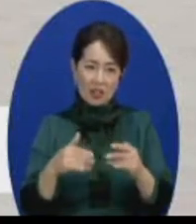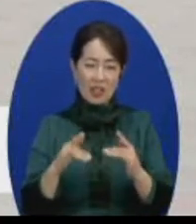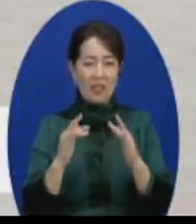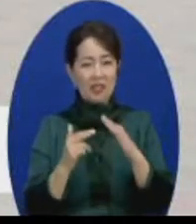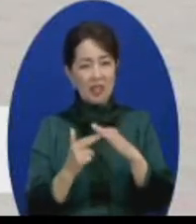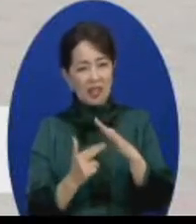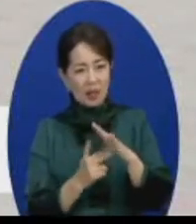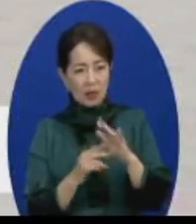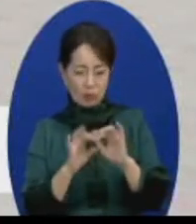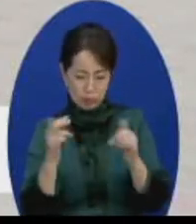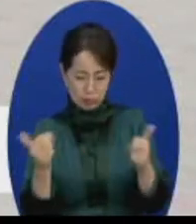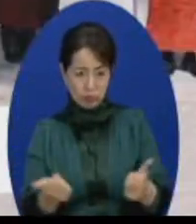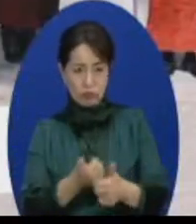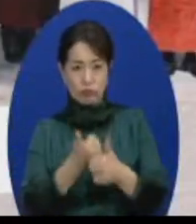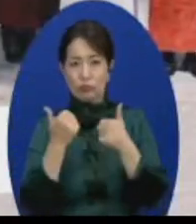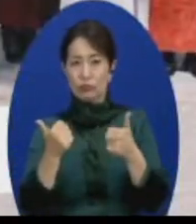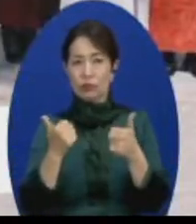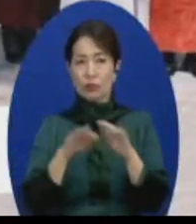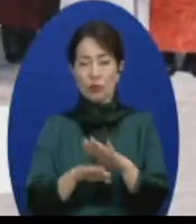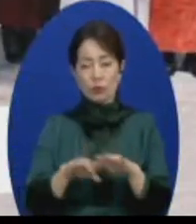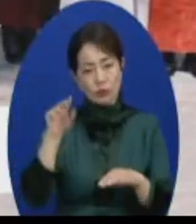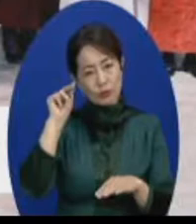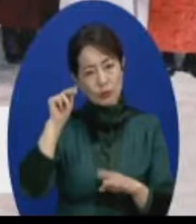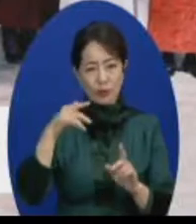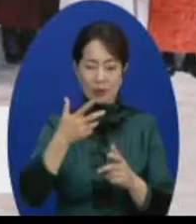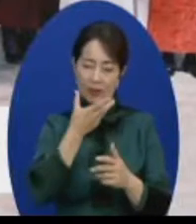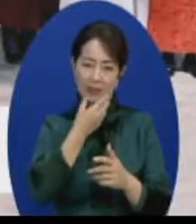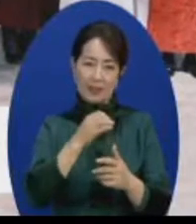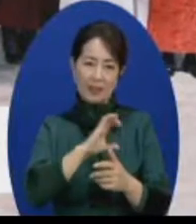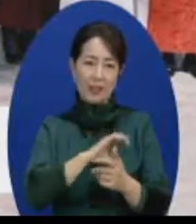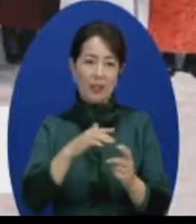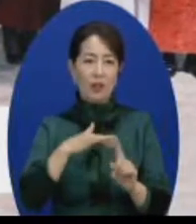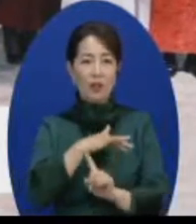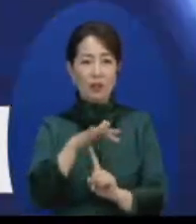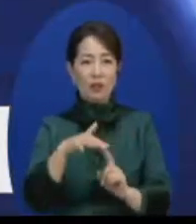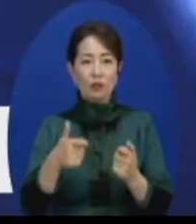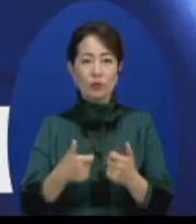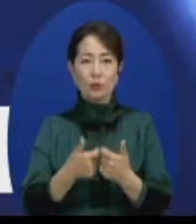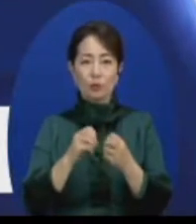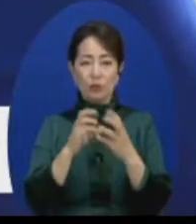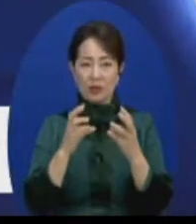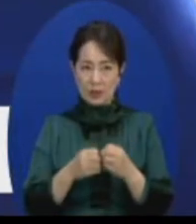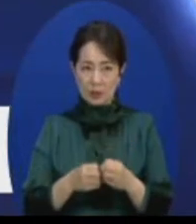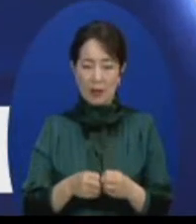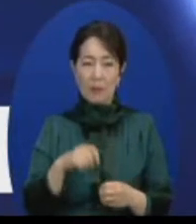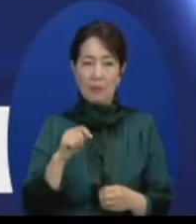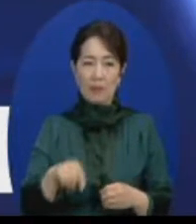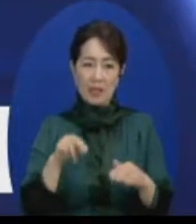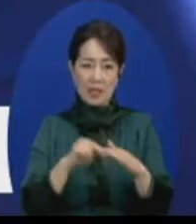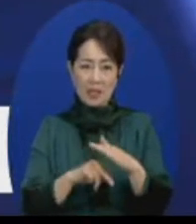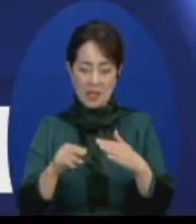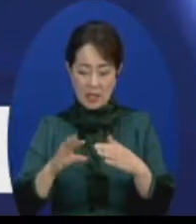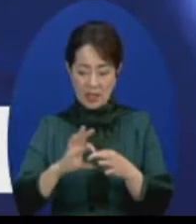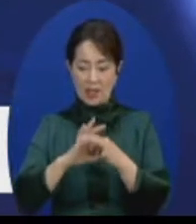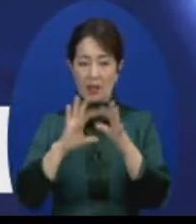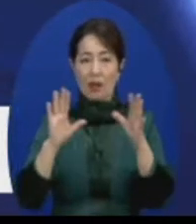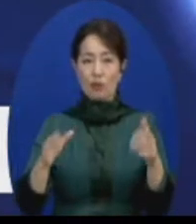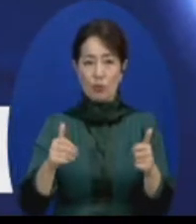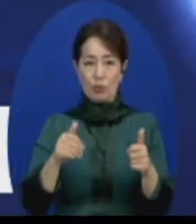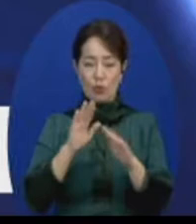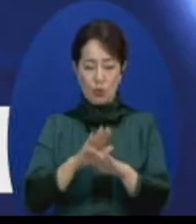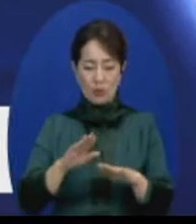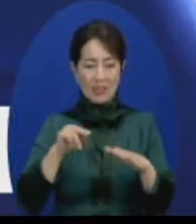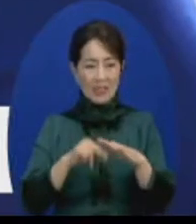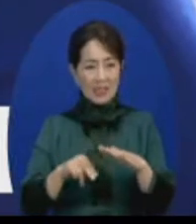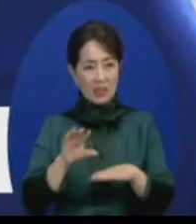сандал стандартын дагуу баригдсан учраас хүүхдүүдэд сурах таатай орчин бүрдэж байна. Ингээд энэ байлга ашиглалтанд орсноороо